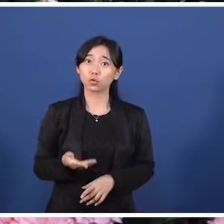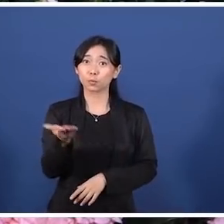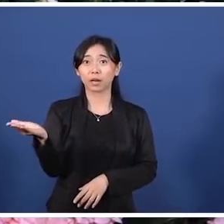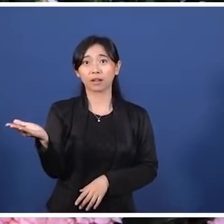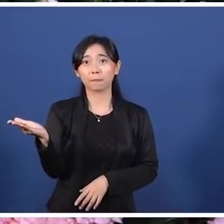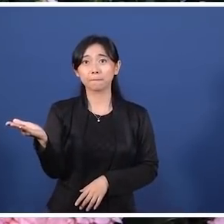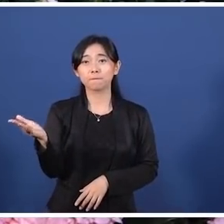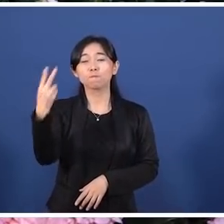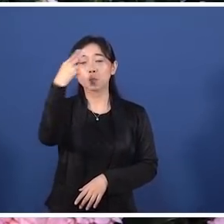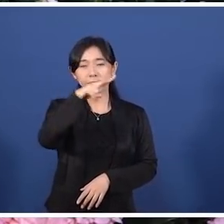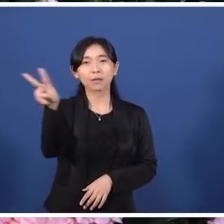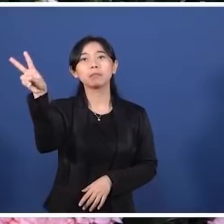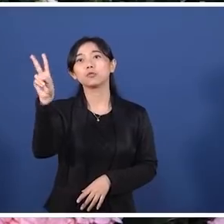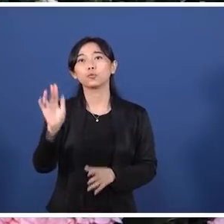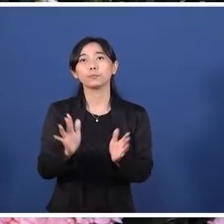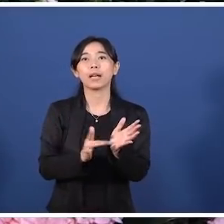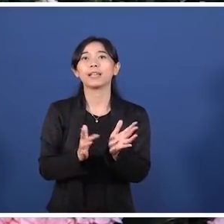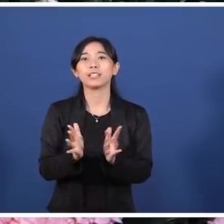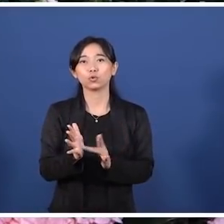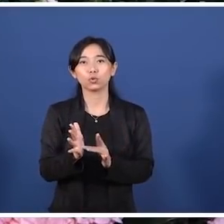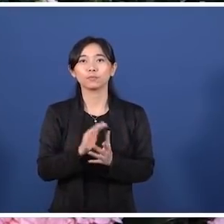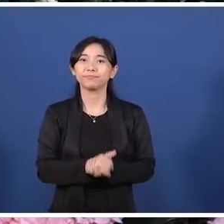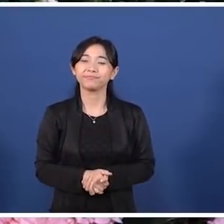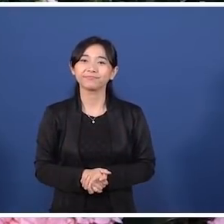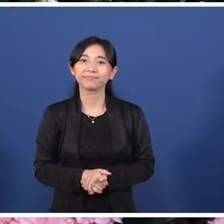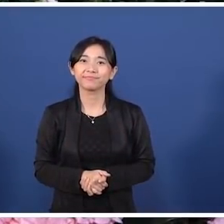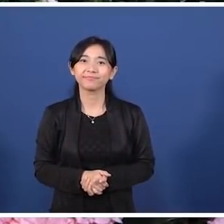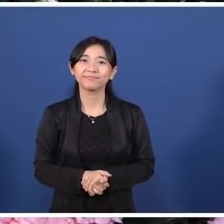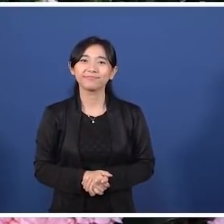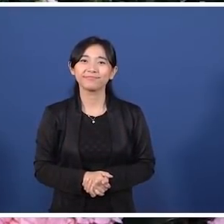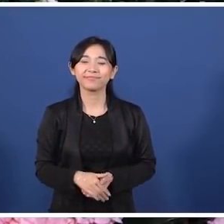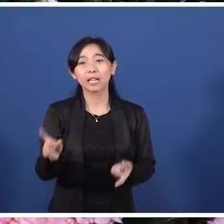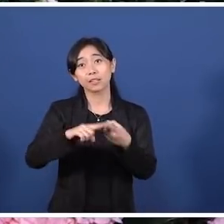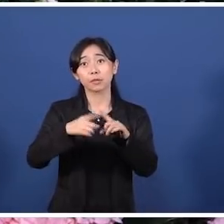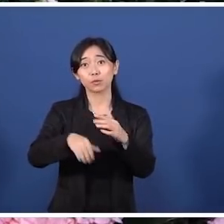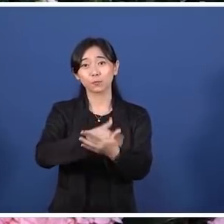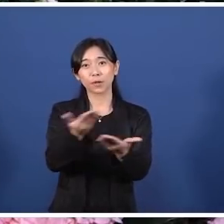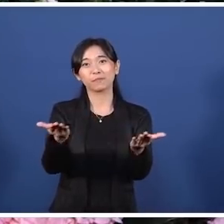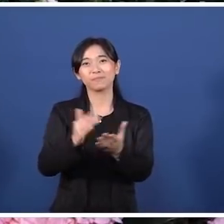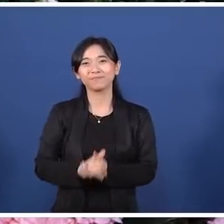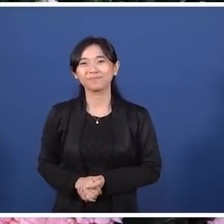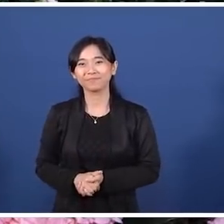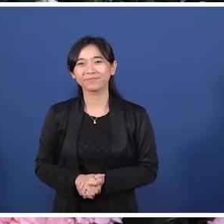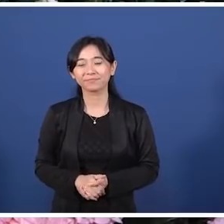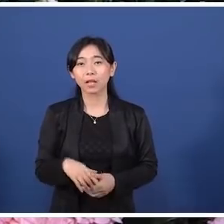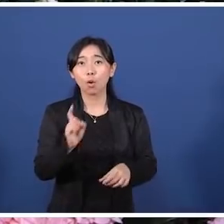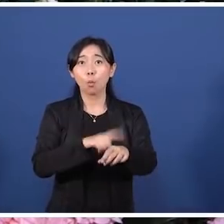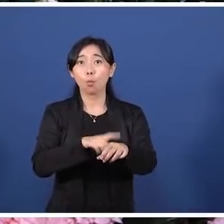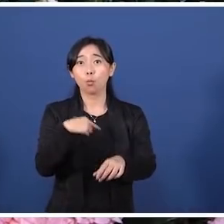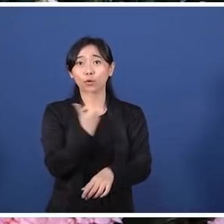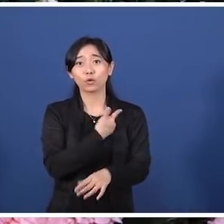menemui Kristus itu sendiri. Nah, saudara-saudara yang dikasihi oleh Tuhan Yesus Kristus, ketika